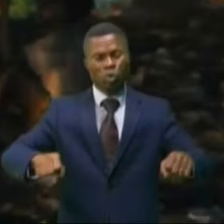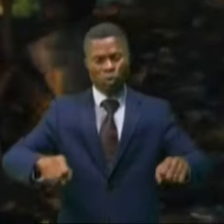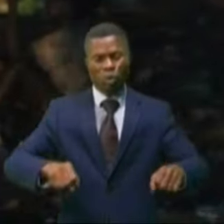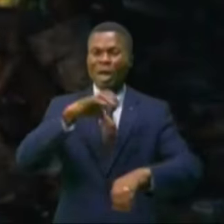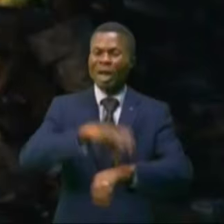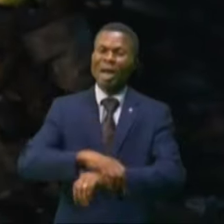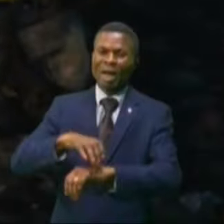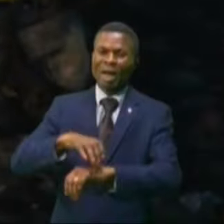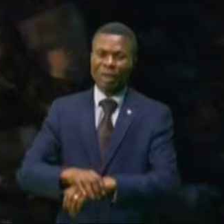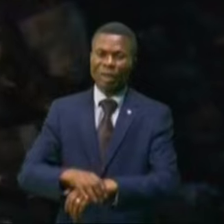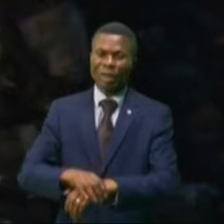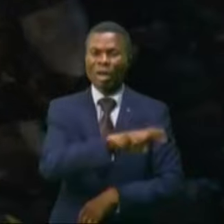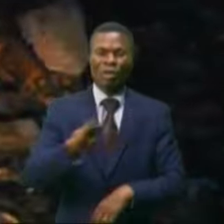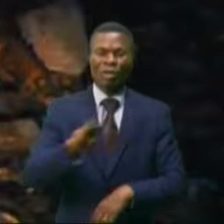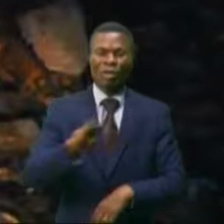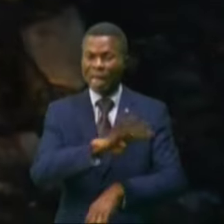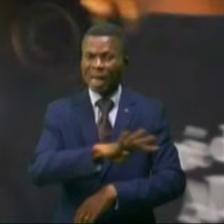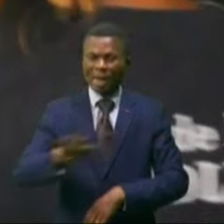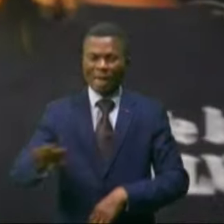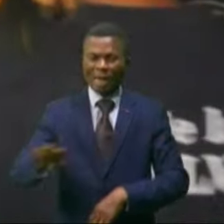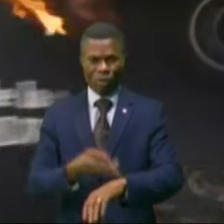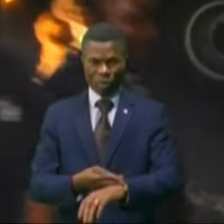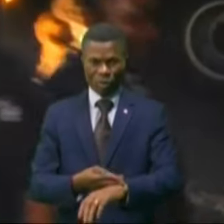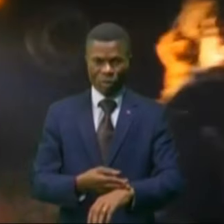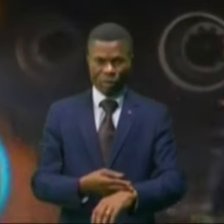entre 22h et 4h du matin.